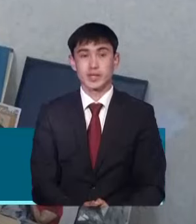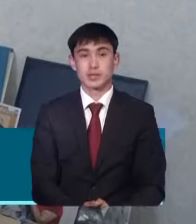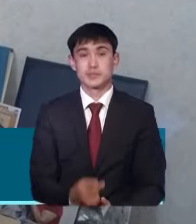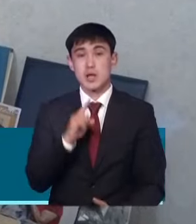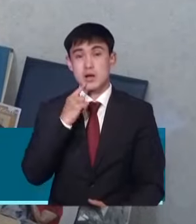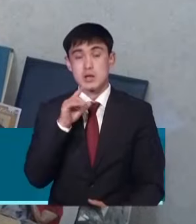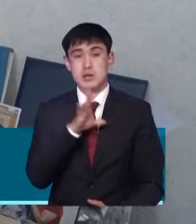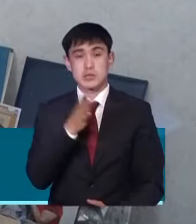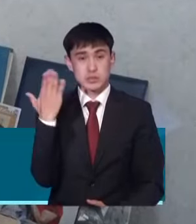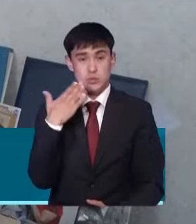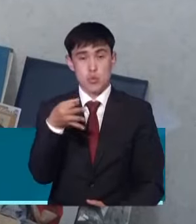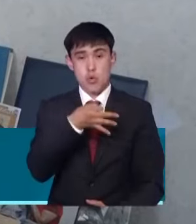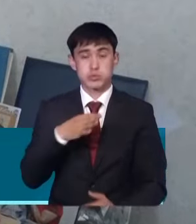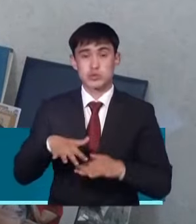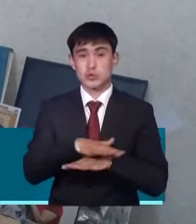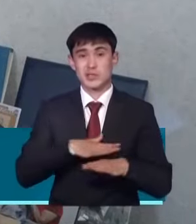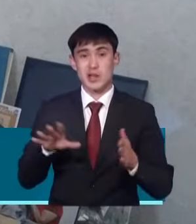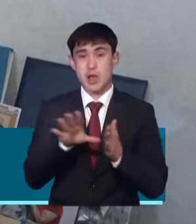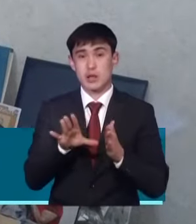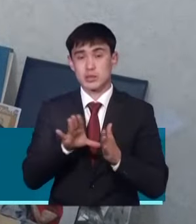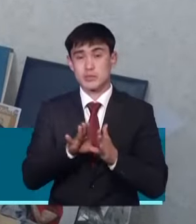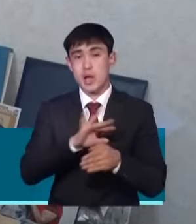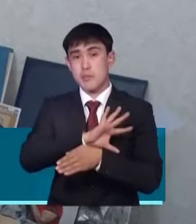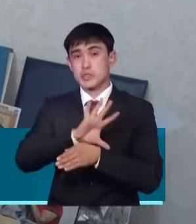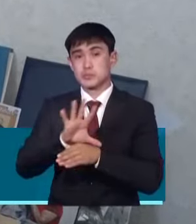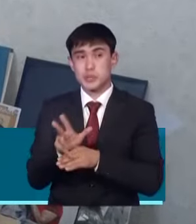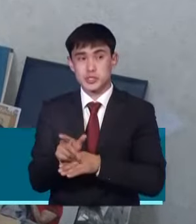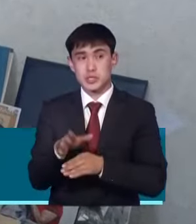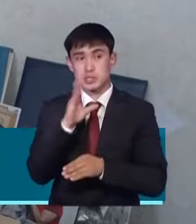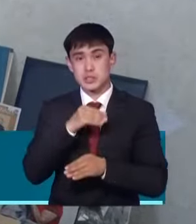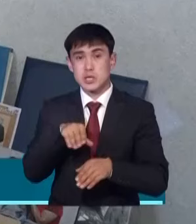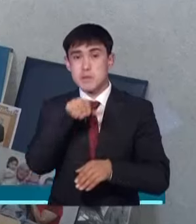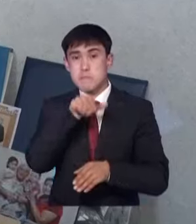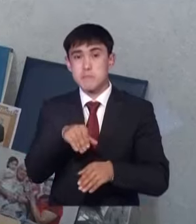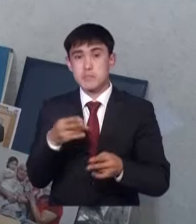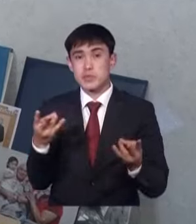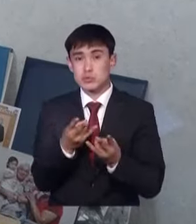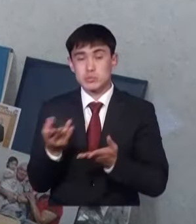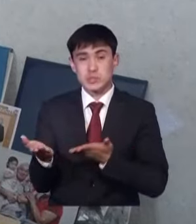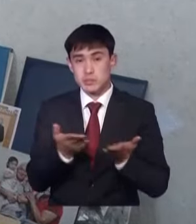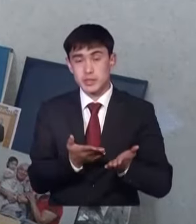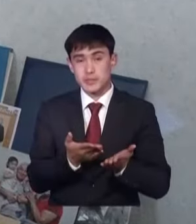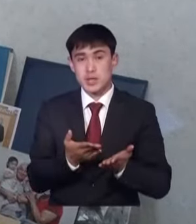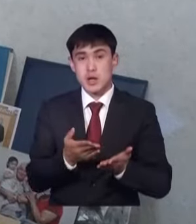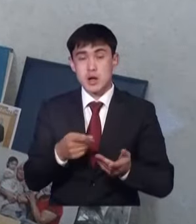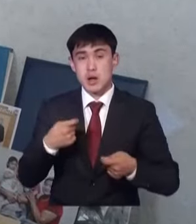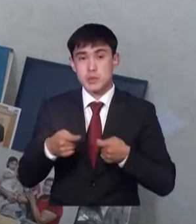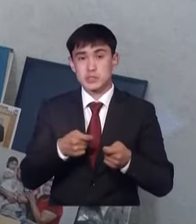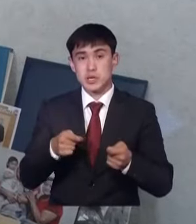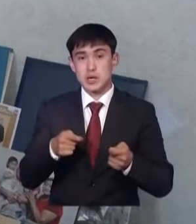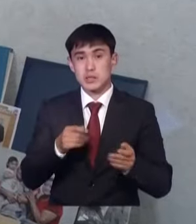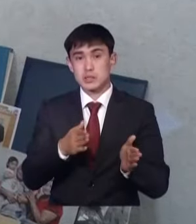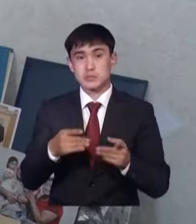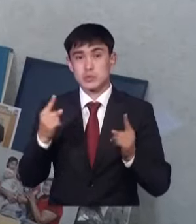Қиын кезеңдер еді. Облыс тұрғындарын электр қуатымен қамтамасыз ете алатын білікті мамандарды жинау керек болды. Коммерциялық баланс